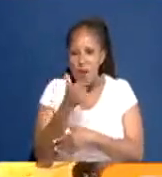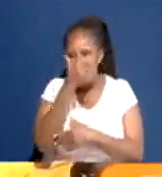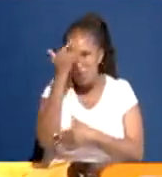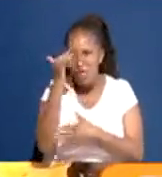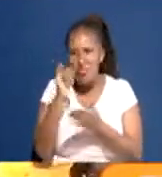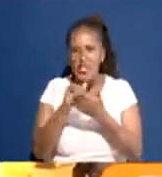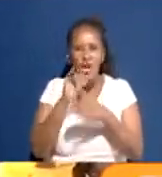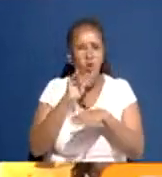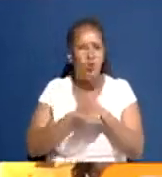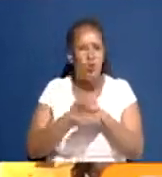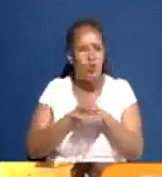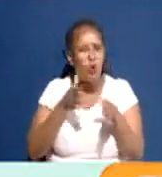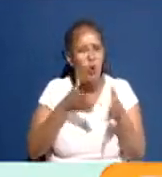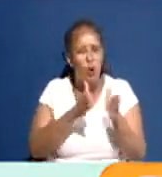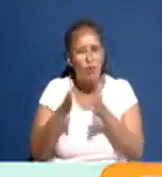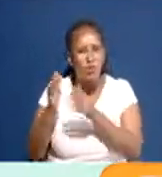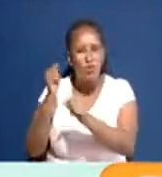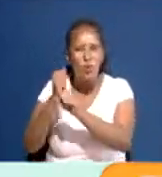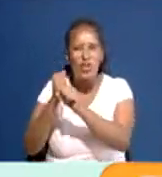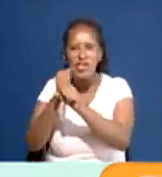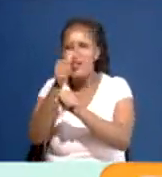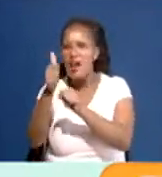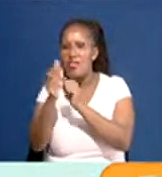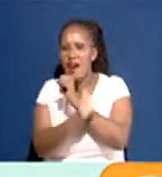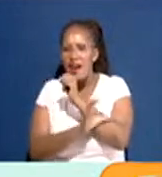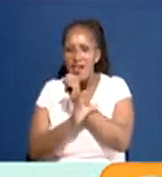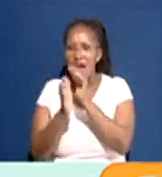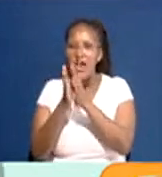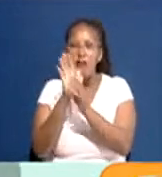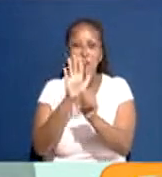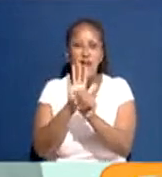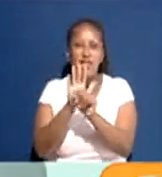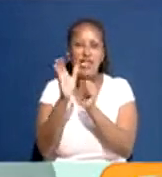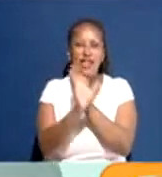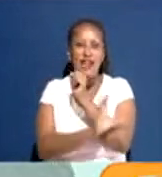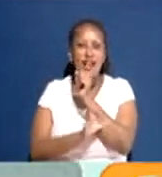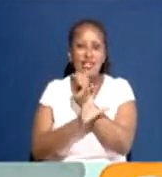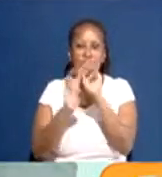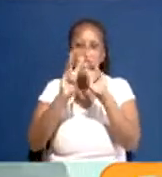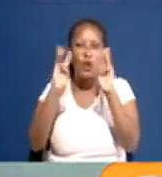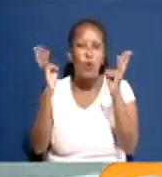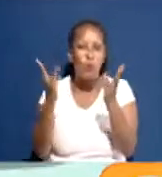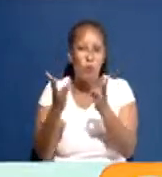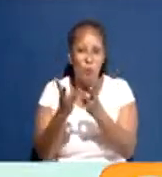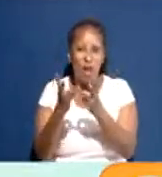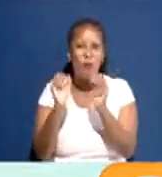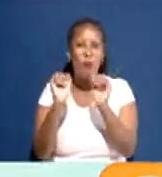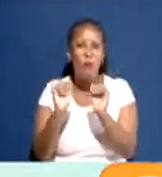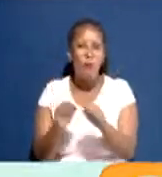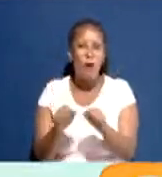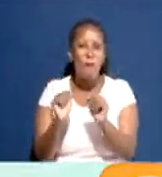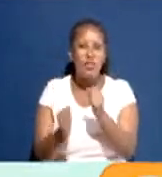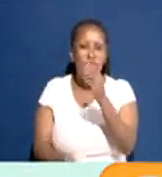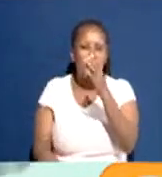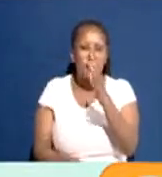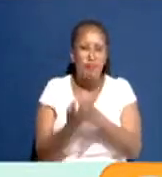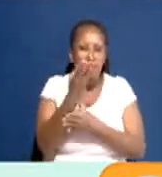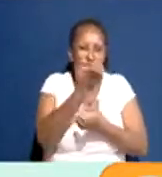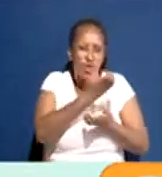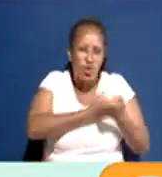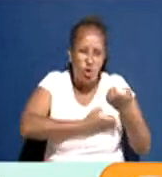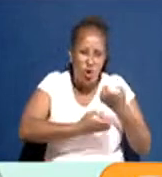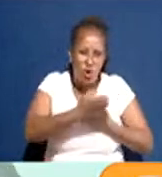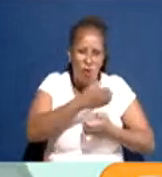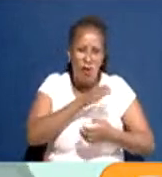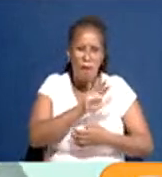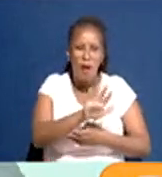nafasi nzuri. Na nchi nyingi duniani imejenga uchumi zao